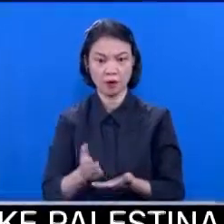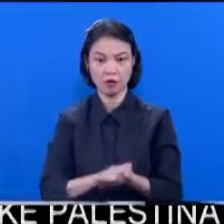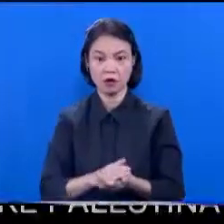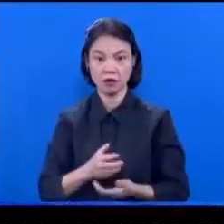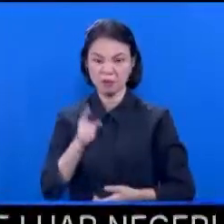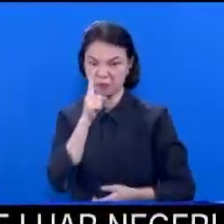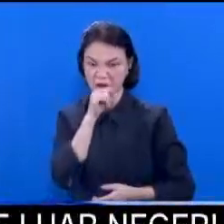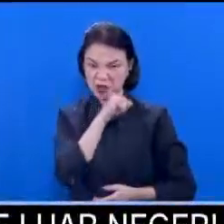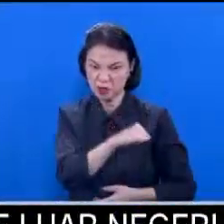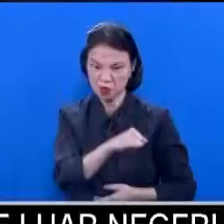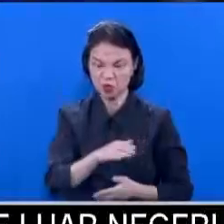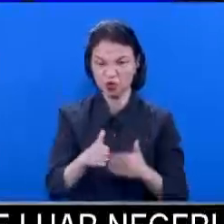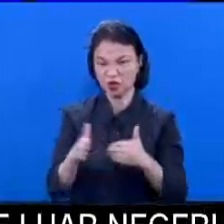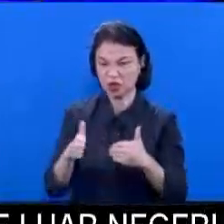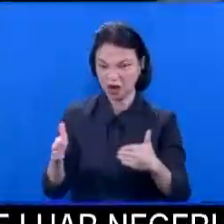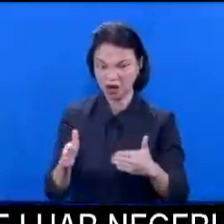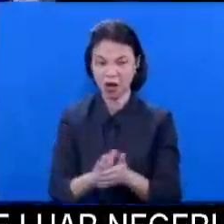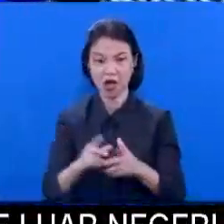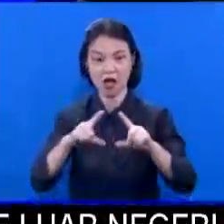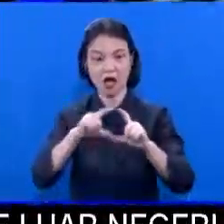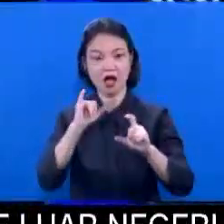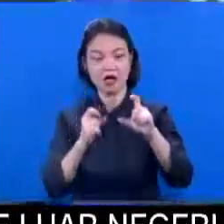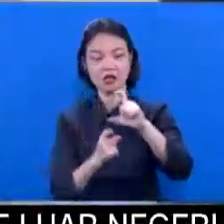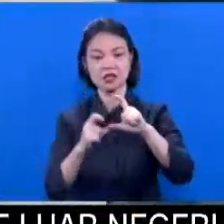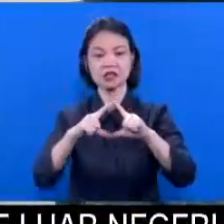berusia 60 tahun.